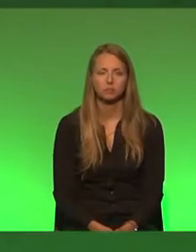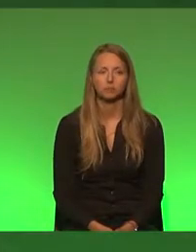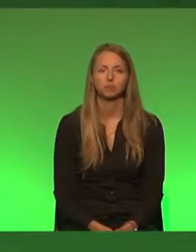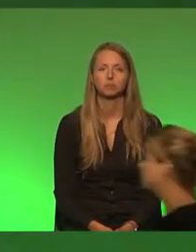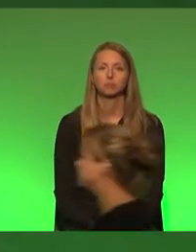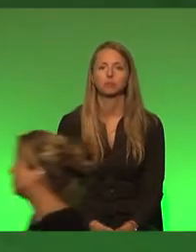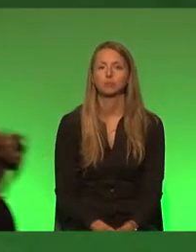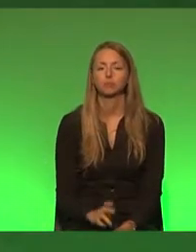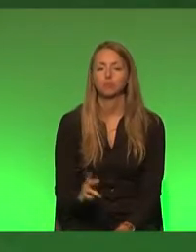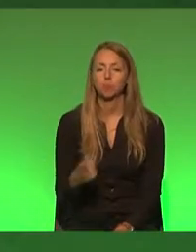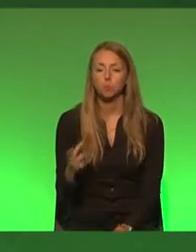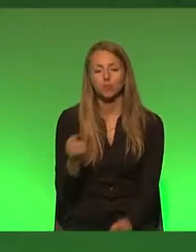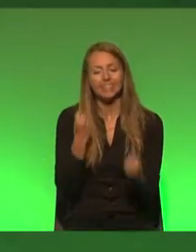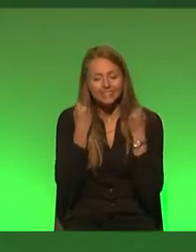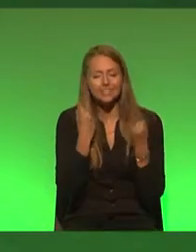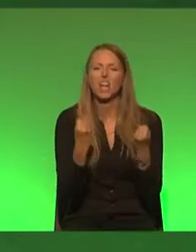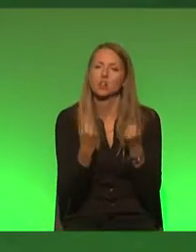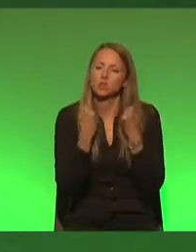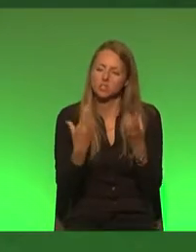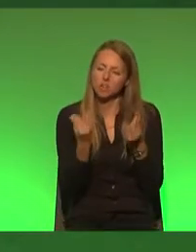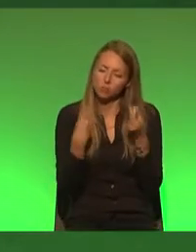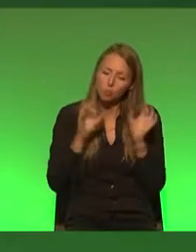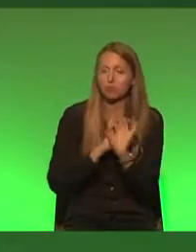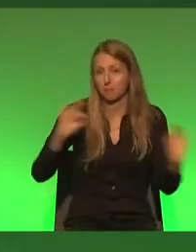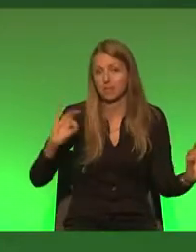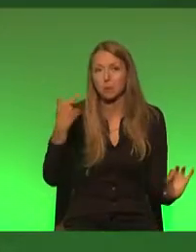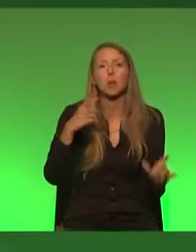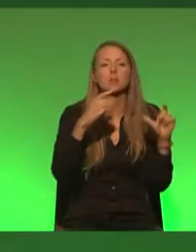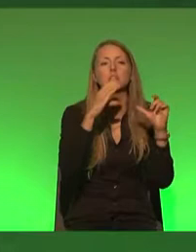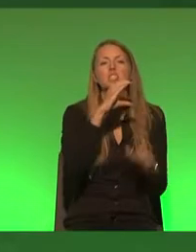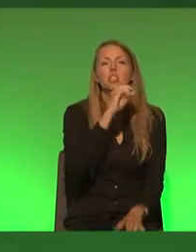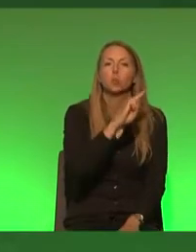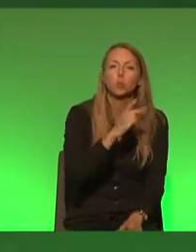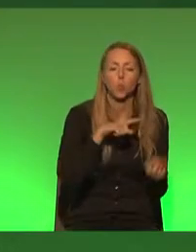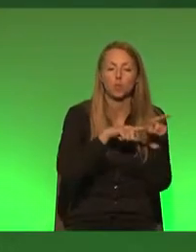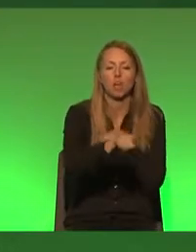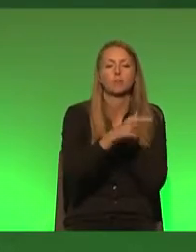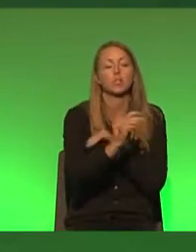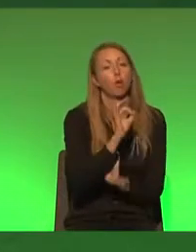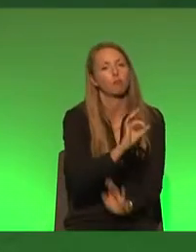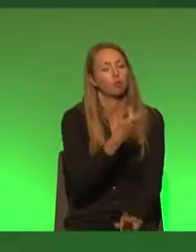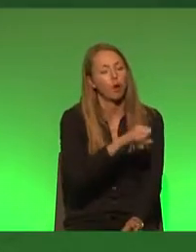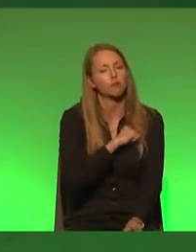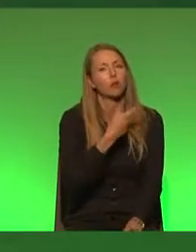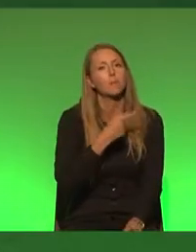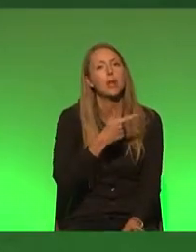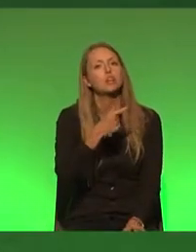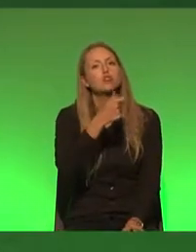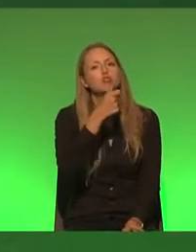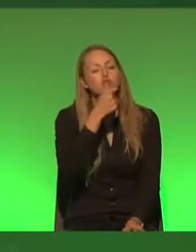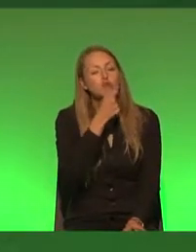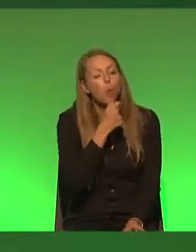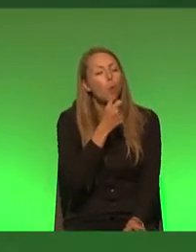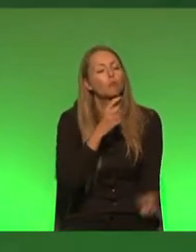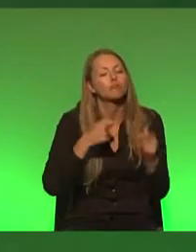Wir müssen natürlich was für die Sicherheit und das Sicherheitsgefühl tun, aber ich glaube, CDU und FDP täten gut daran, da mal auf den FDP-Jugendverband zu hören. Die haben